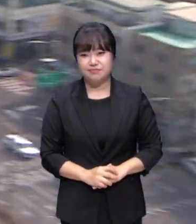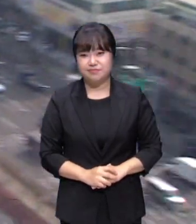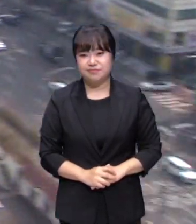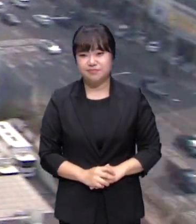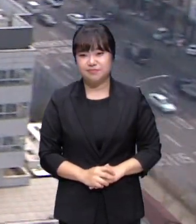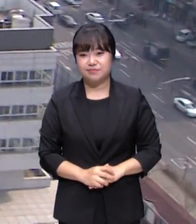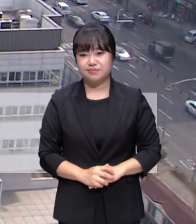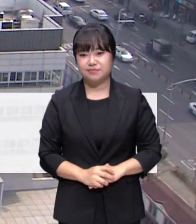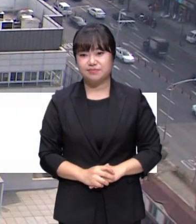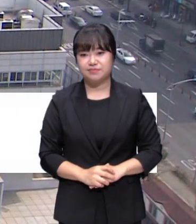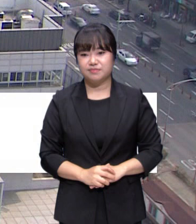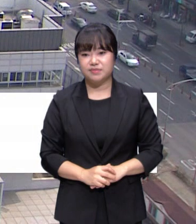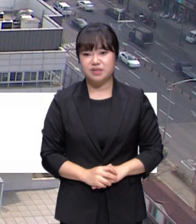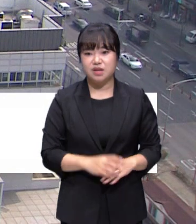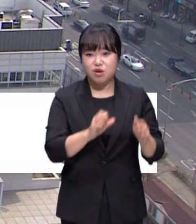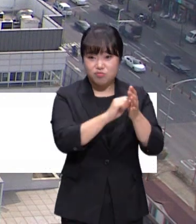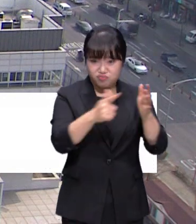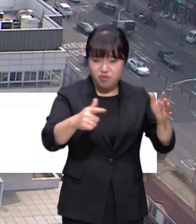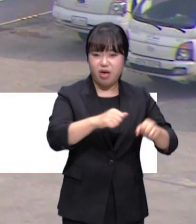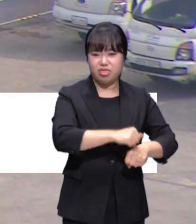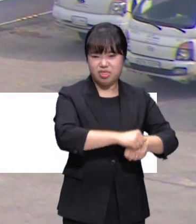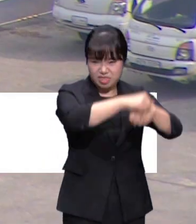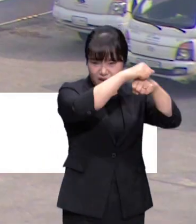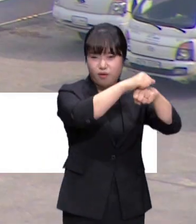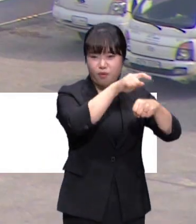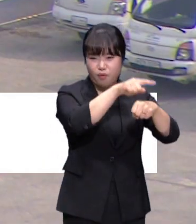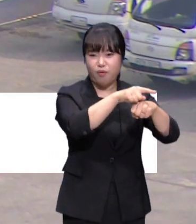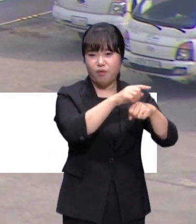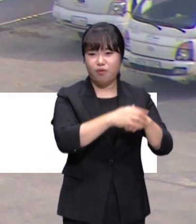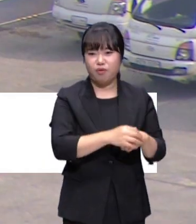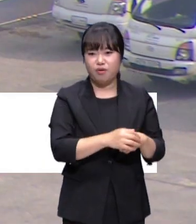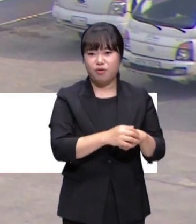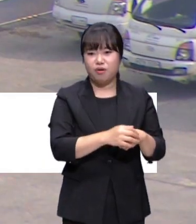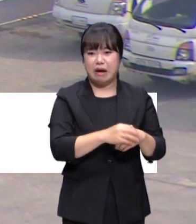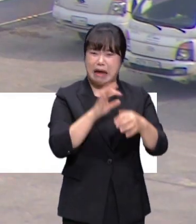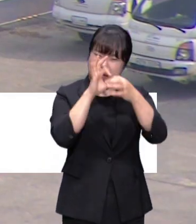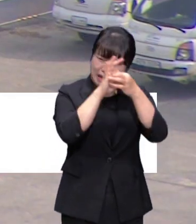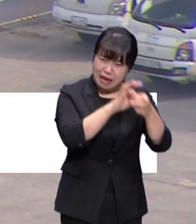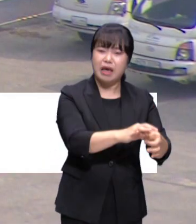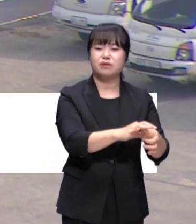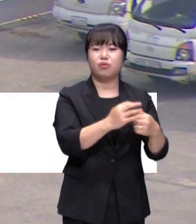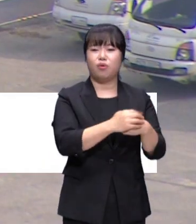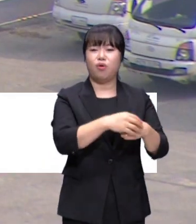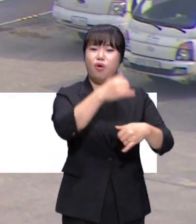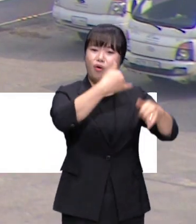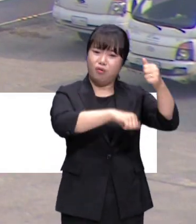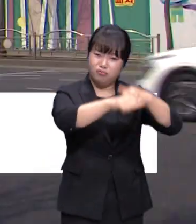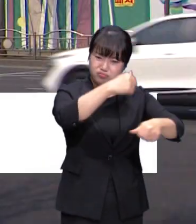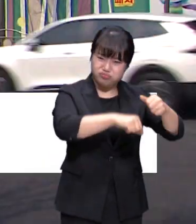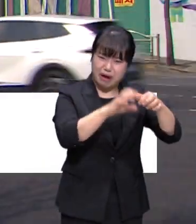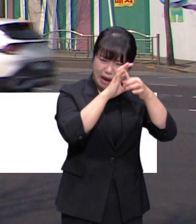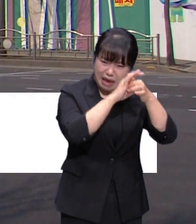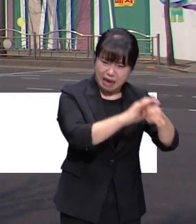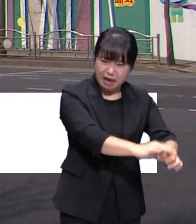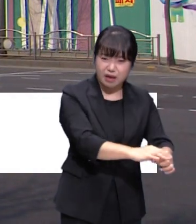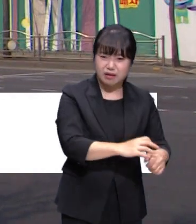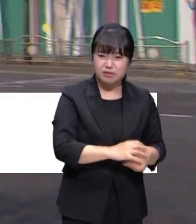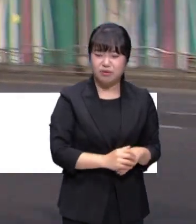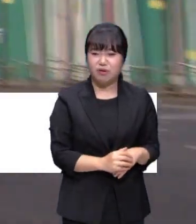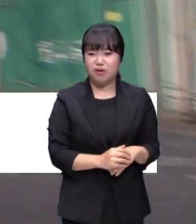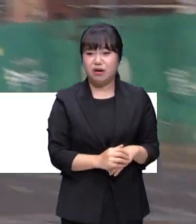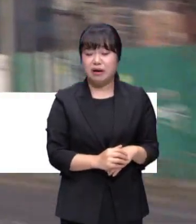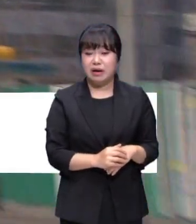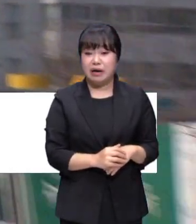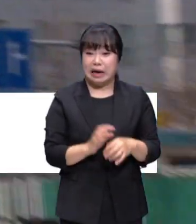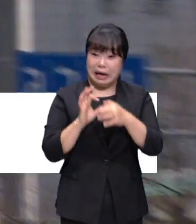네. 물류 창고만은 후손에게 물려줄 수 없잖아요. 이제 100년 되게 생각해도 이런 시내에 있는 물류 창고가 다